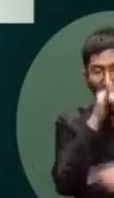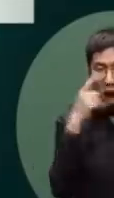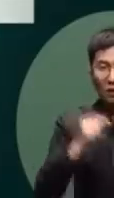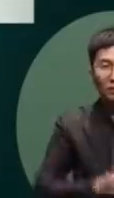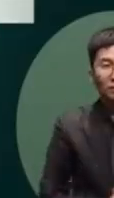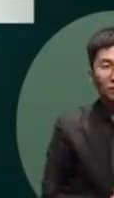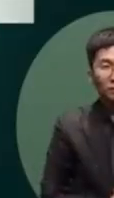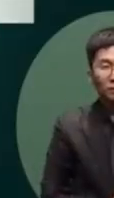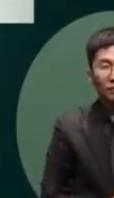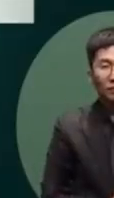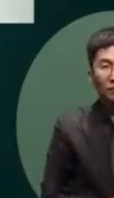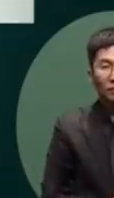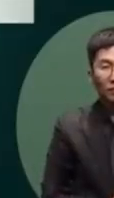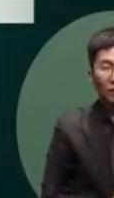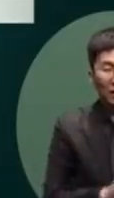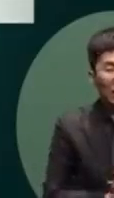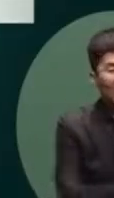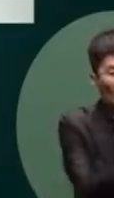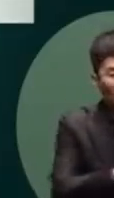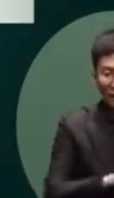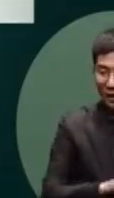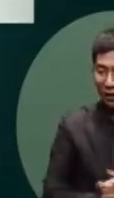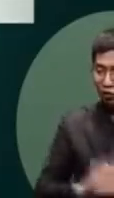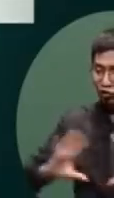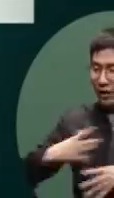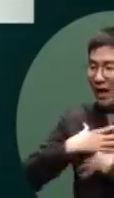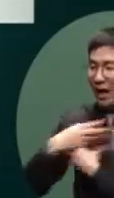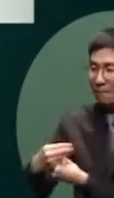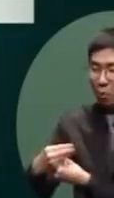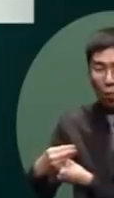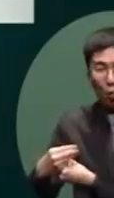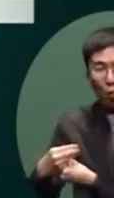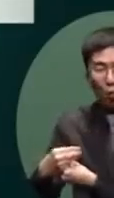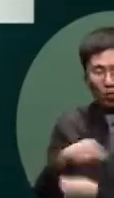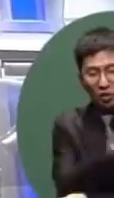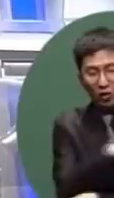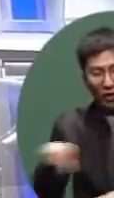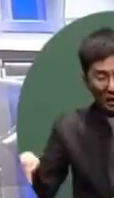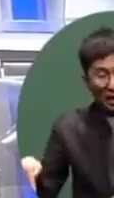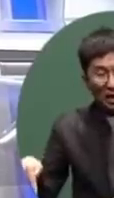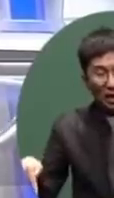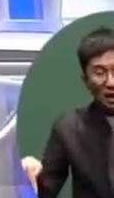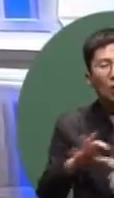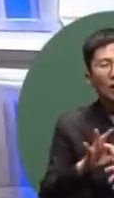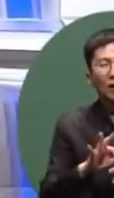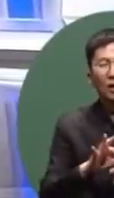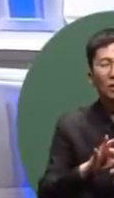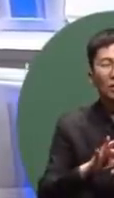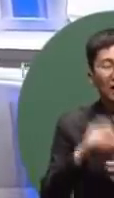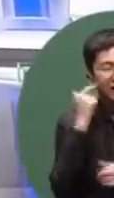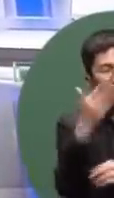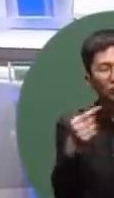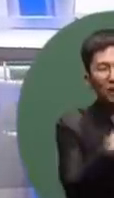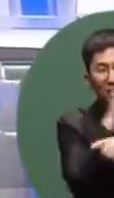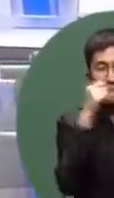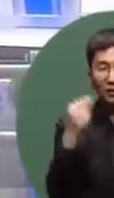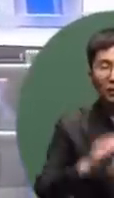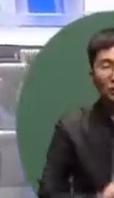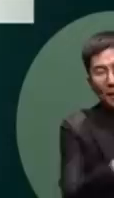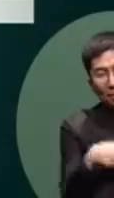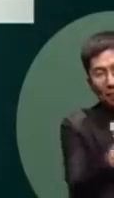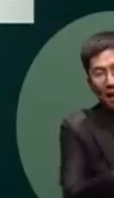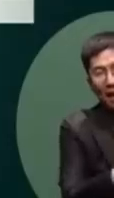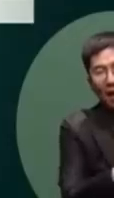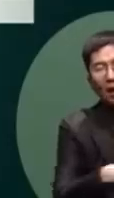경제 문제도 이제 안보 문제화 돼야 된다. 국가의 안보적 접근이 필요하다. 이 말씀이라는 거 간단히 말씀드리고요. 식량 안보 얘기도 하신 것